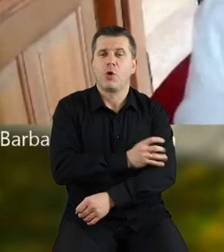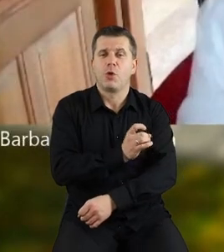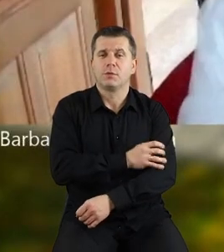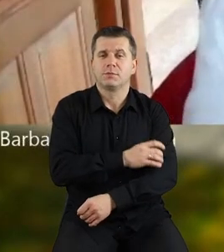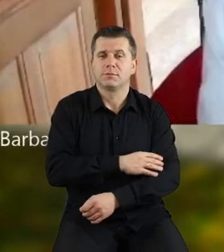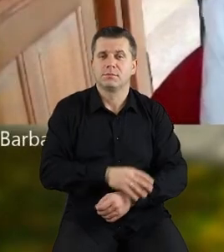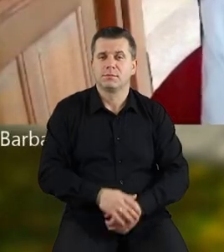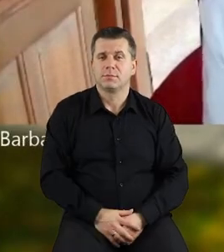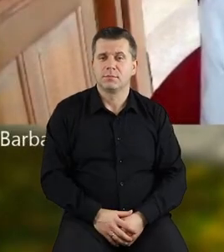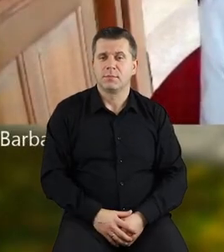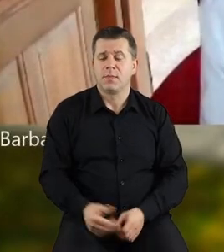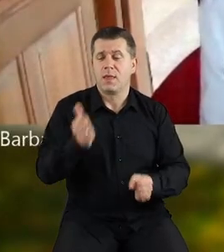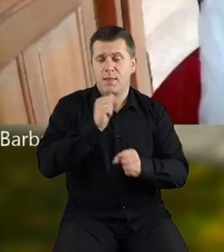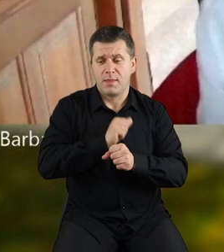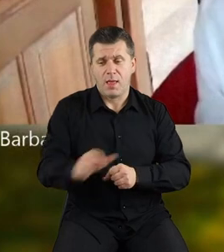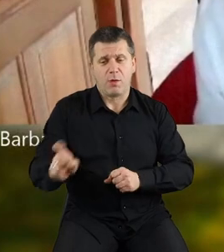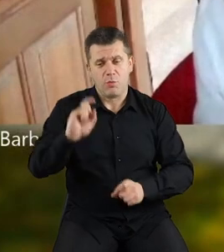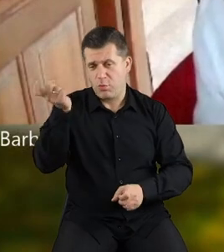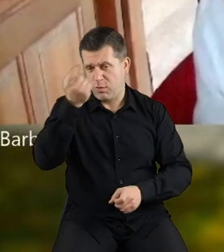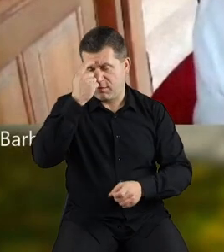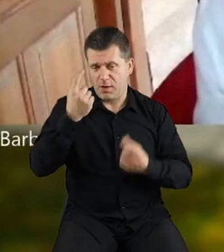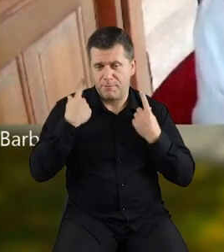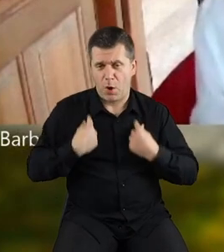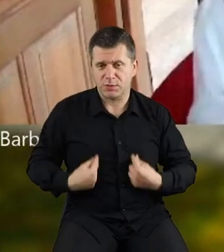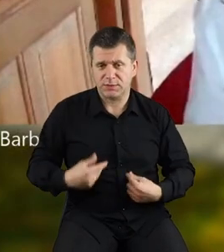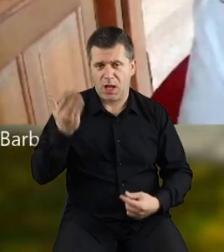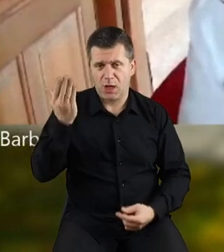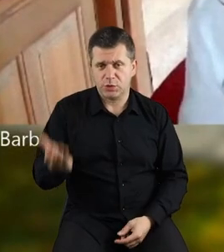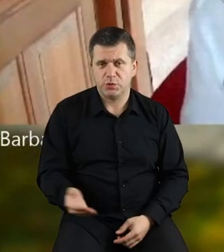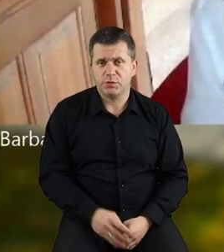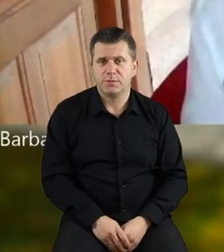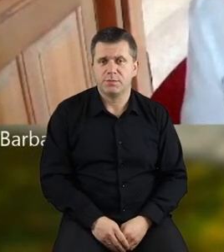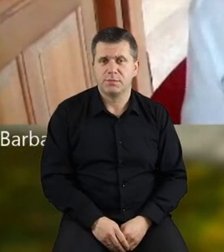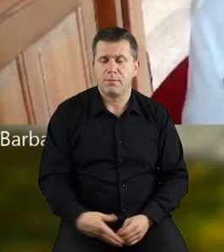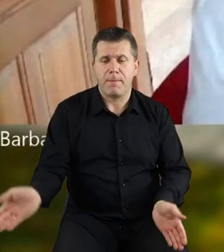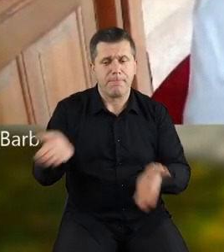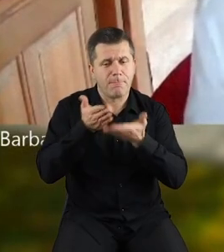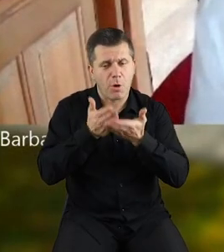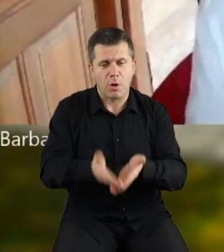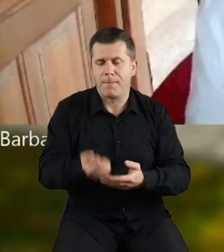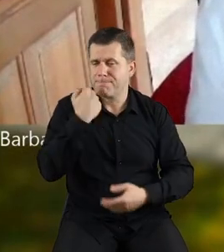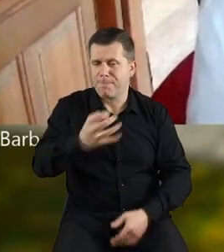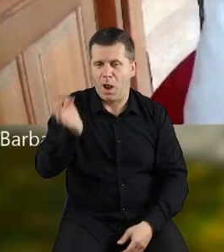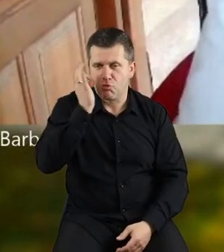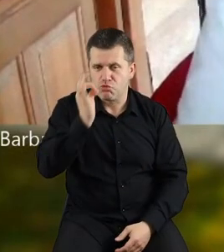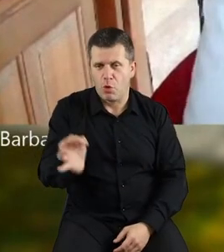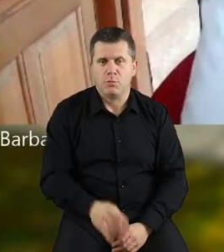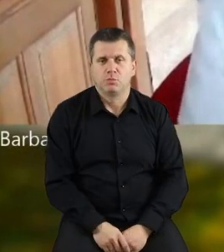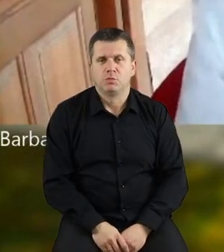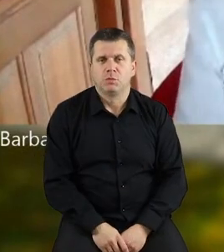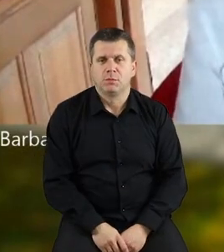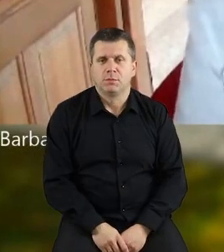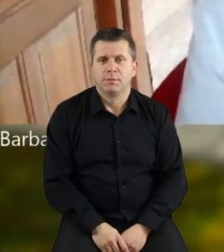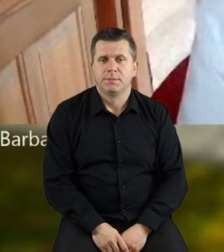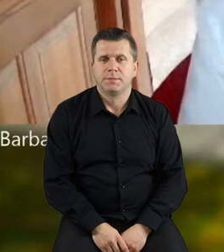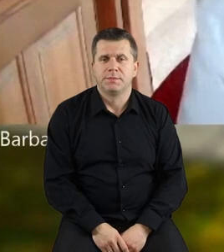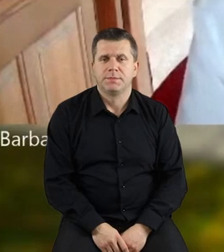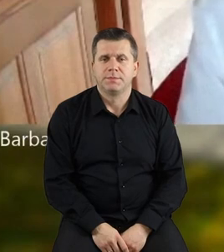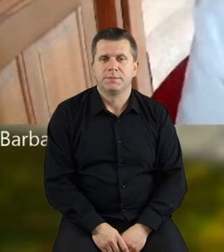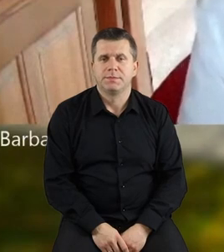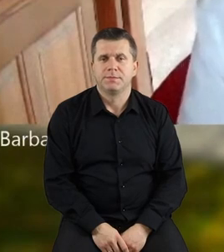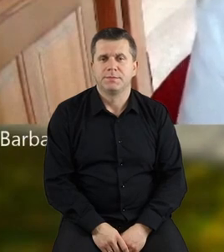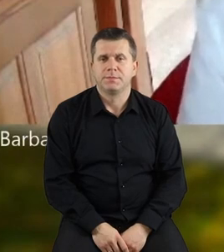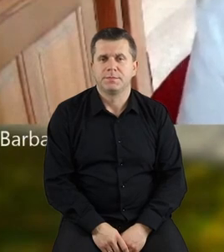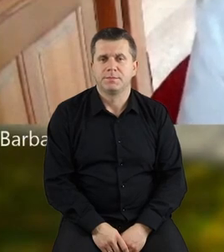Ciocia jest tutaj rzeczywiście kluczową postacią. Poradziła sobie doskonale.